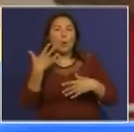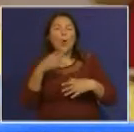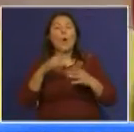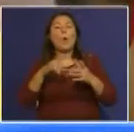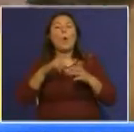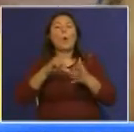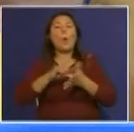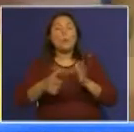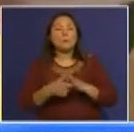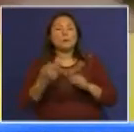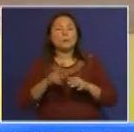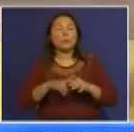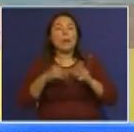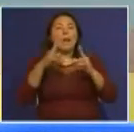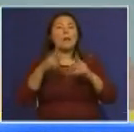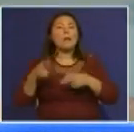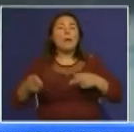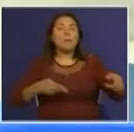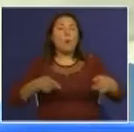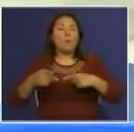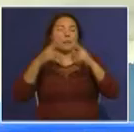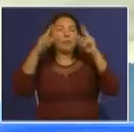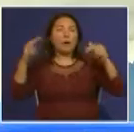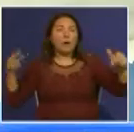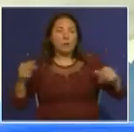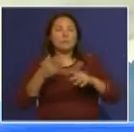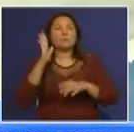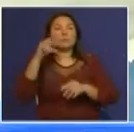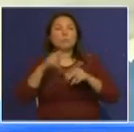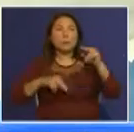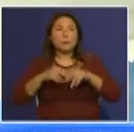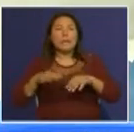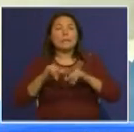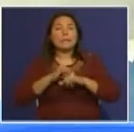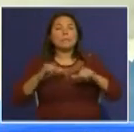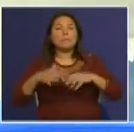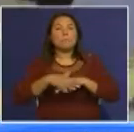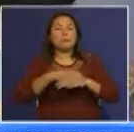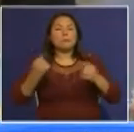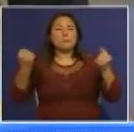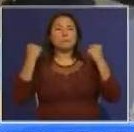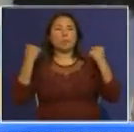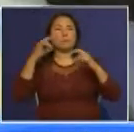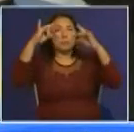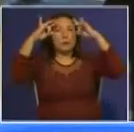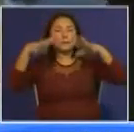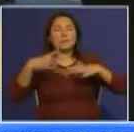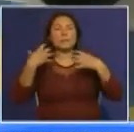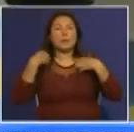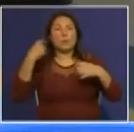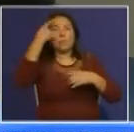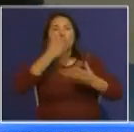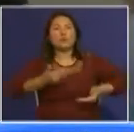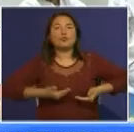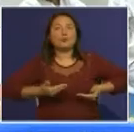комплексов, в том числе которые Ледовый дворец, общественные спортплощадки для развития массового спорта. Ситуация развития спорта, также популяризация здорового образа